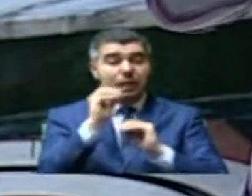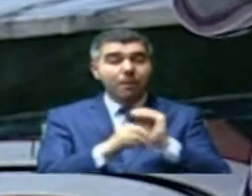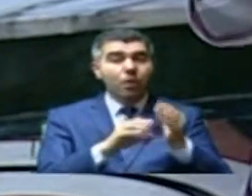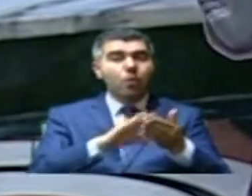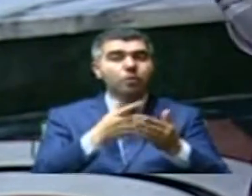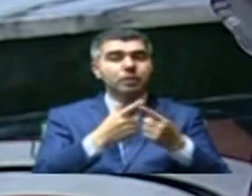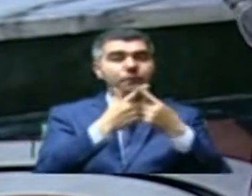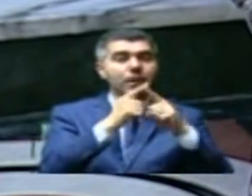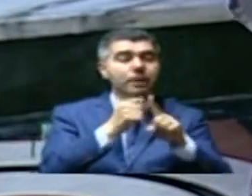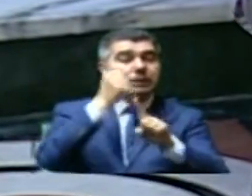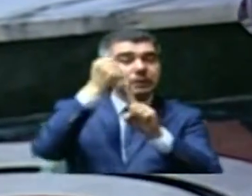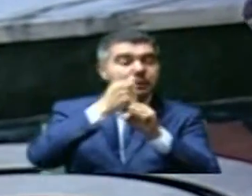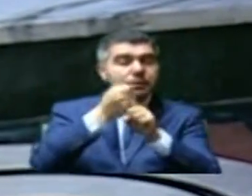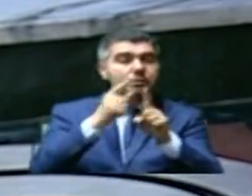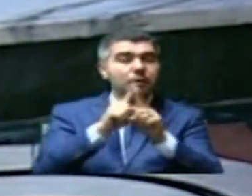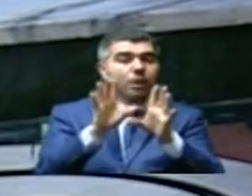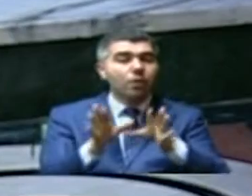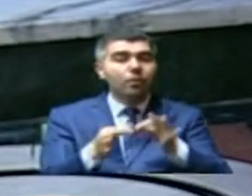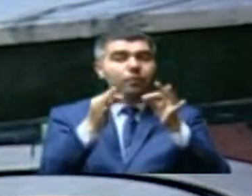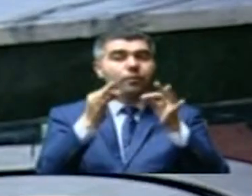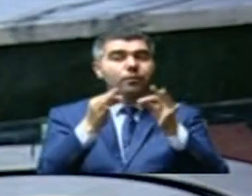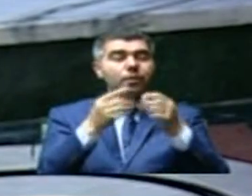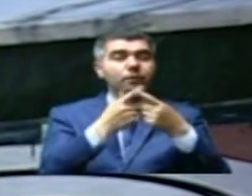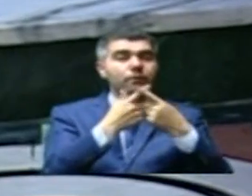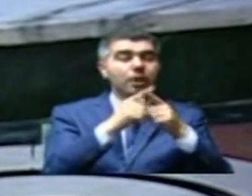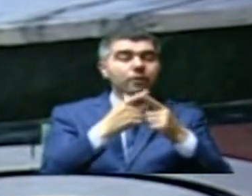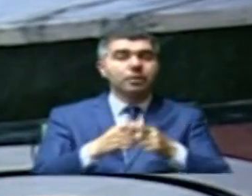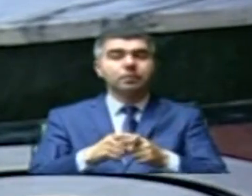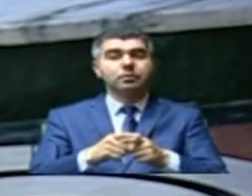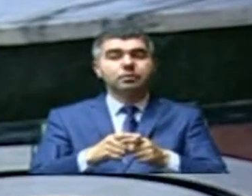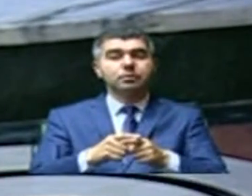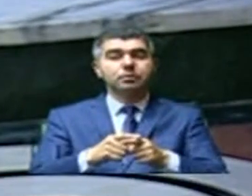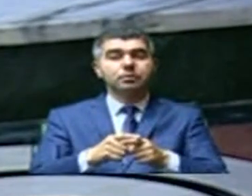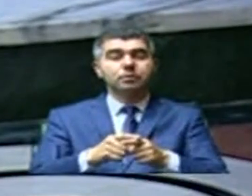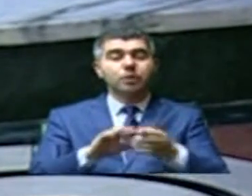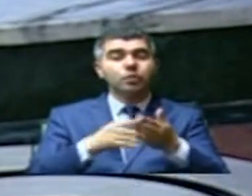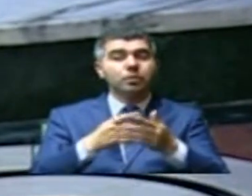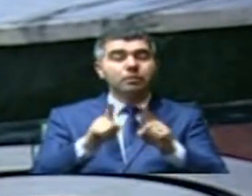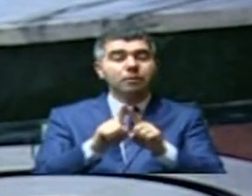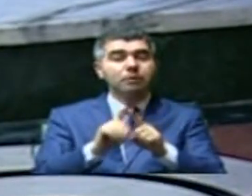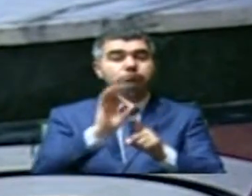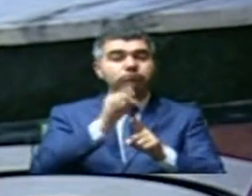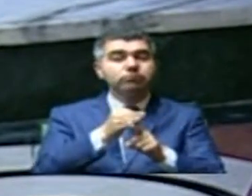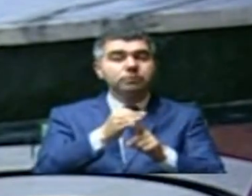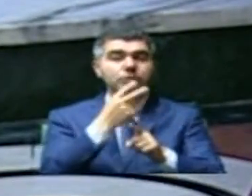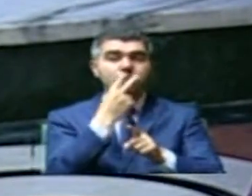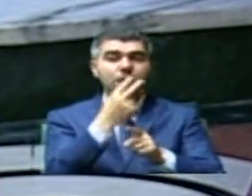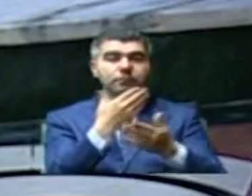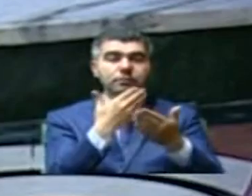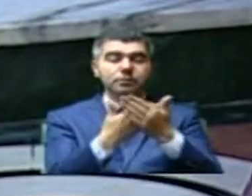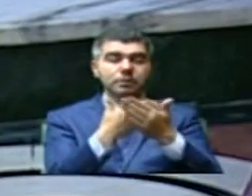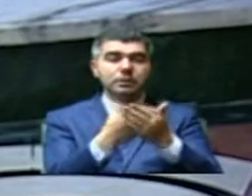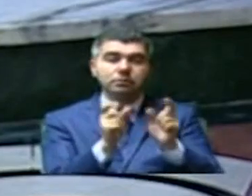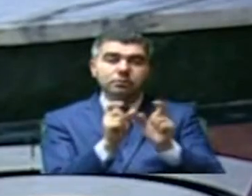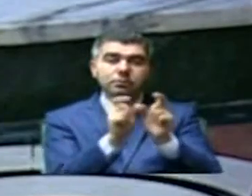كنخوض واحد العمليه ديال التقييم البيئي باش نحرصوا باش تكون عندنا واحد الحكامه ونديروا واحد الاليه تتبع،